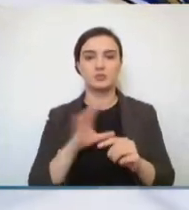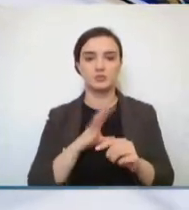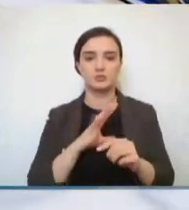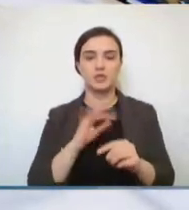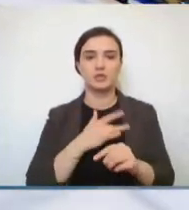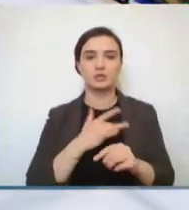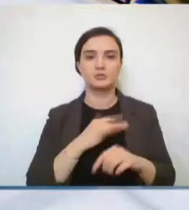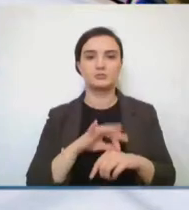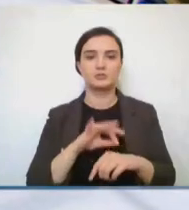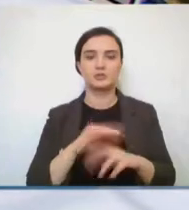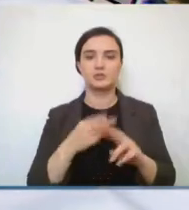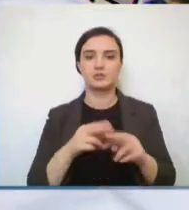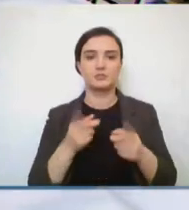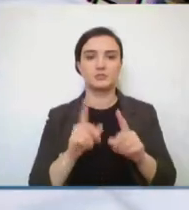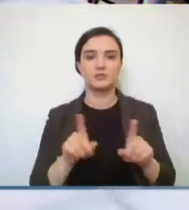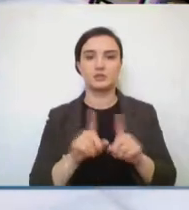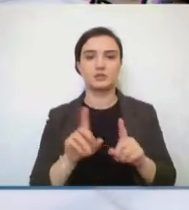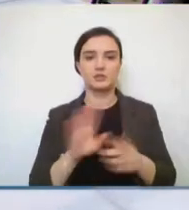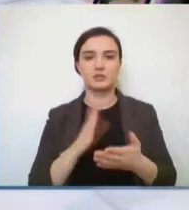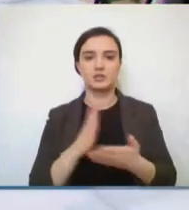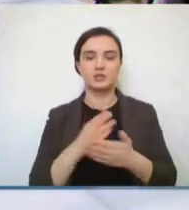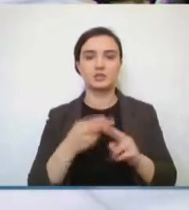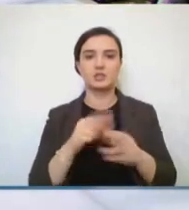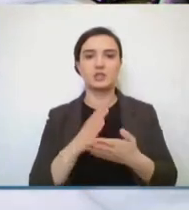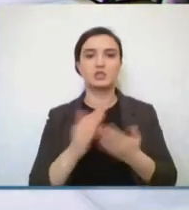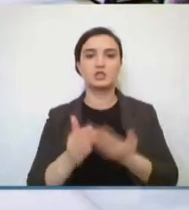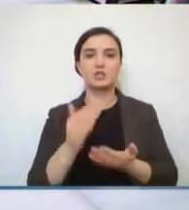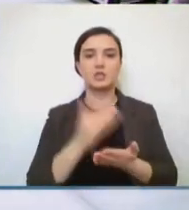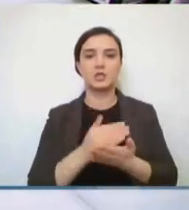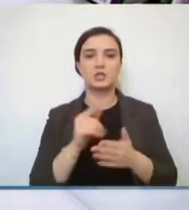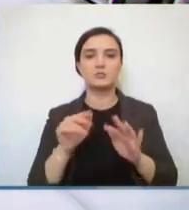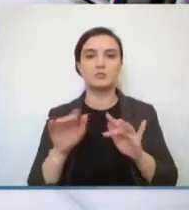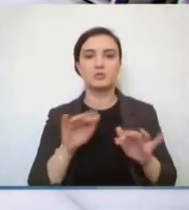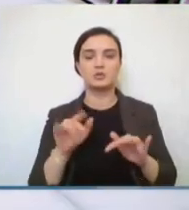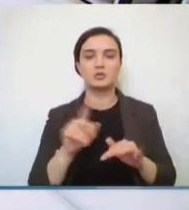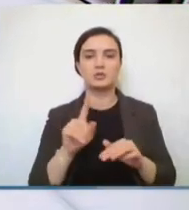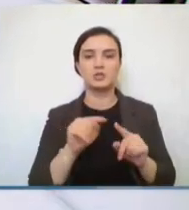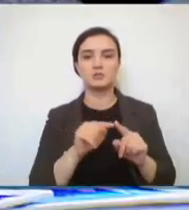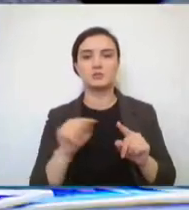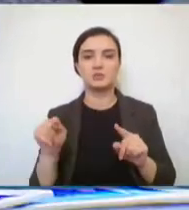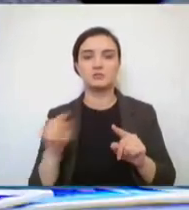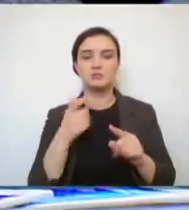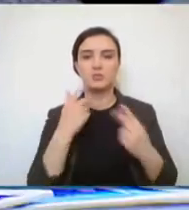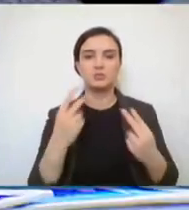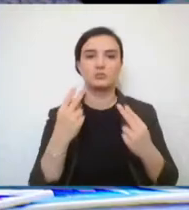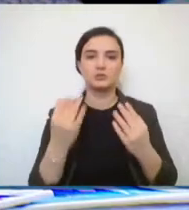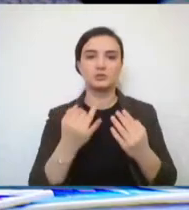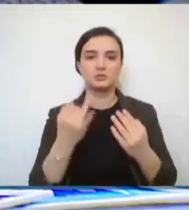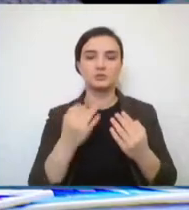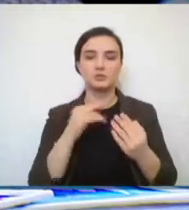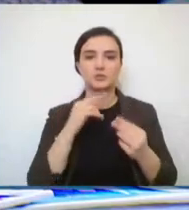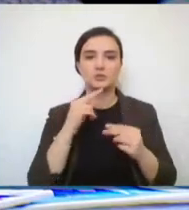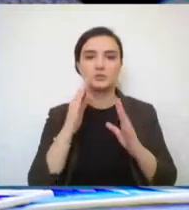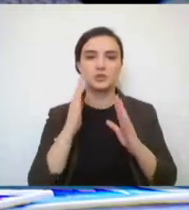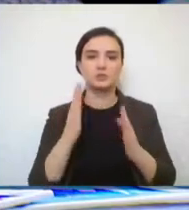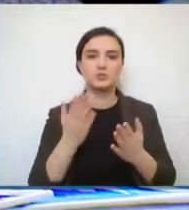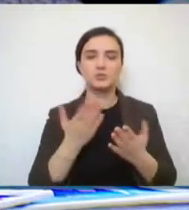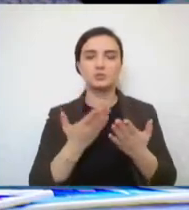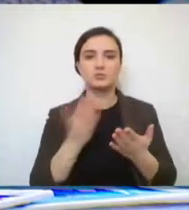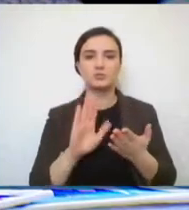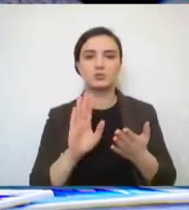ნამდვილად არ არის. ის არის შედეგი იმ პროცესის, რაც მიმდინარეობს. ან მაყურებელს აინტერესებს, საყურადღებო იქნება თუ არა, თქვა ეს ფაქტორი.